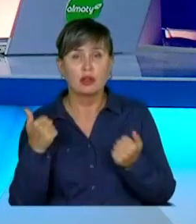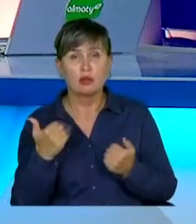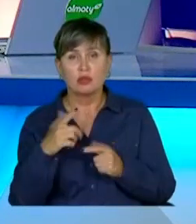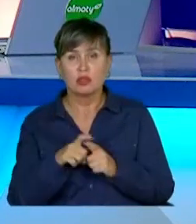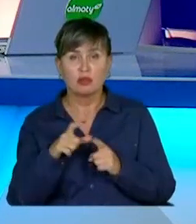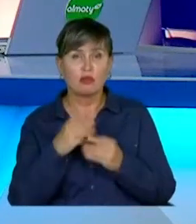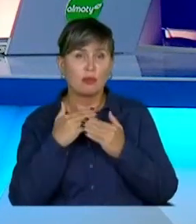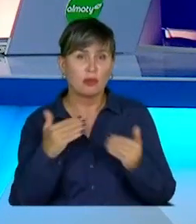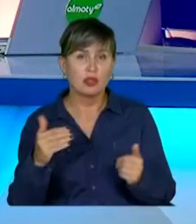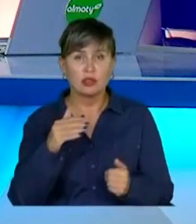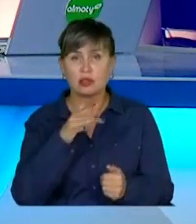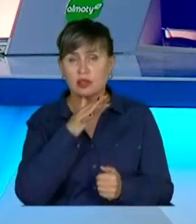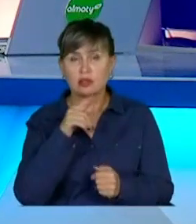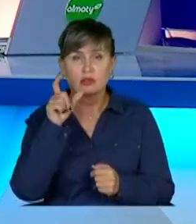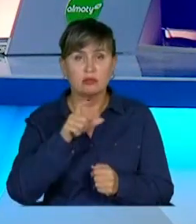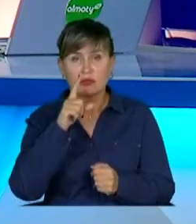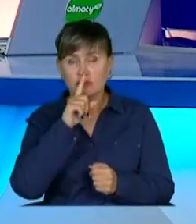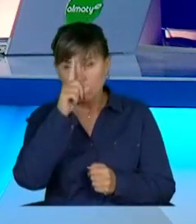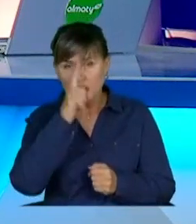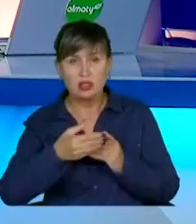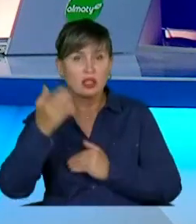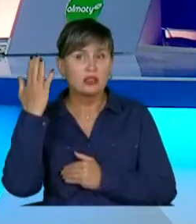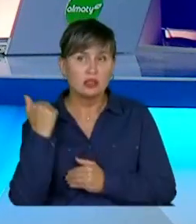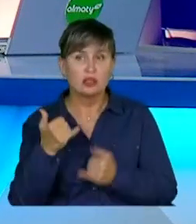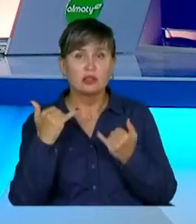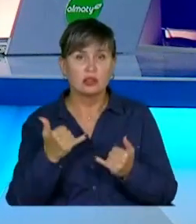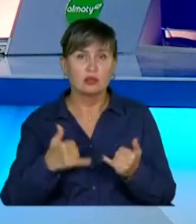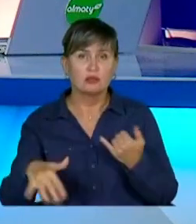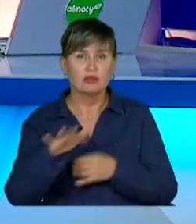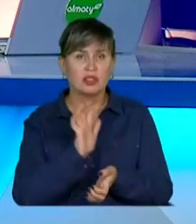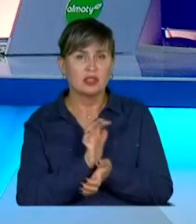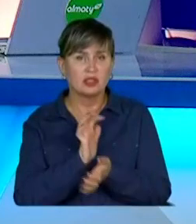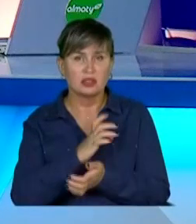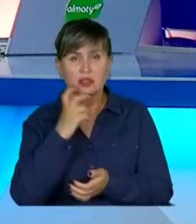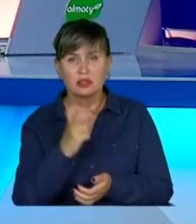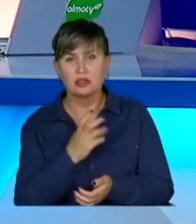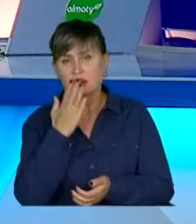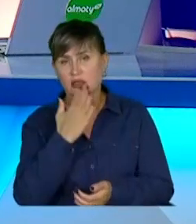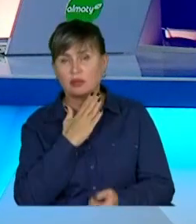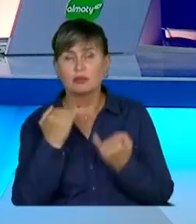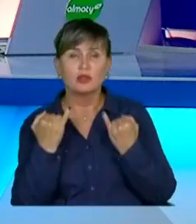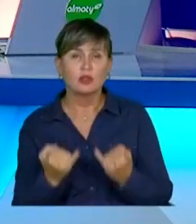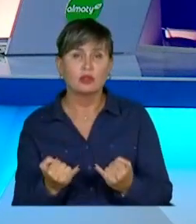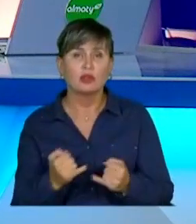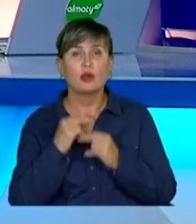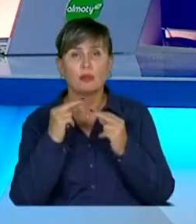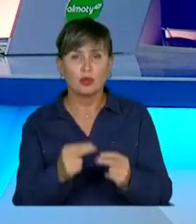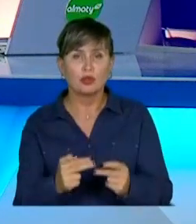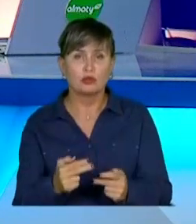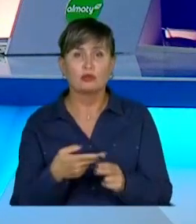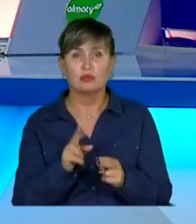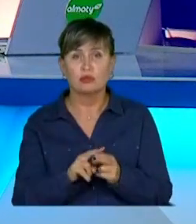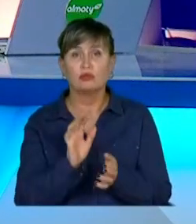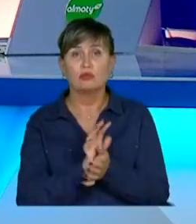последний раз коммунальщиков они видели месяц назад. Теперь кругом антисанитария и неприятный запах. Обращения к